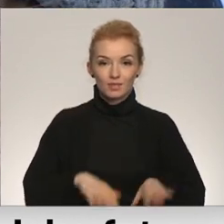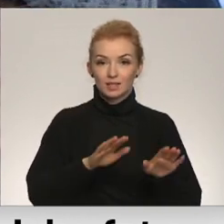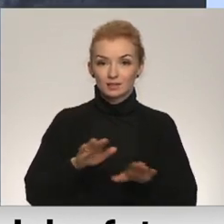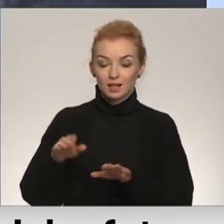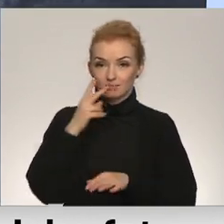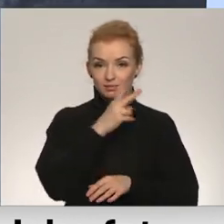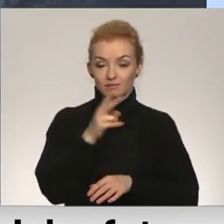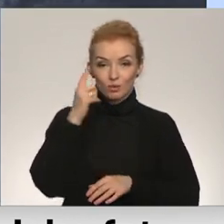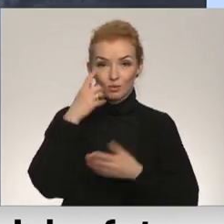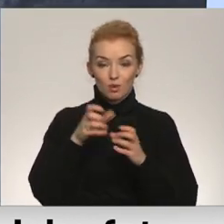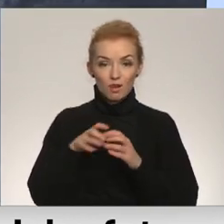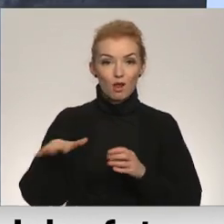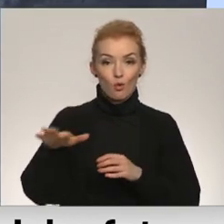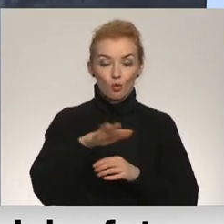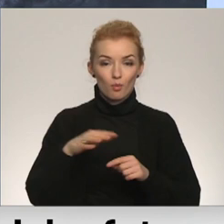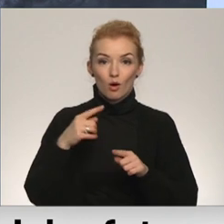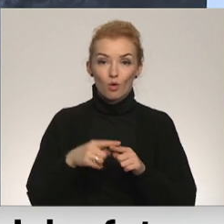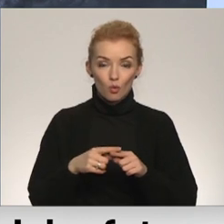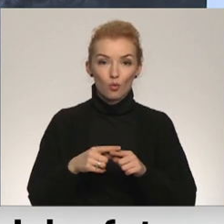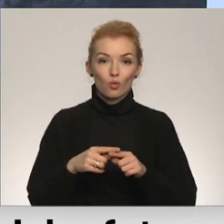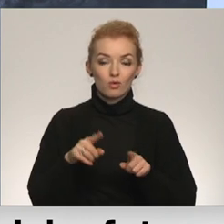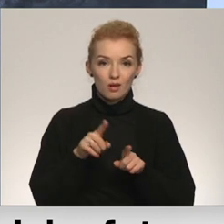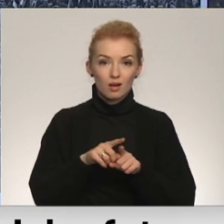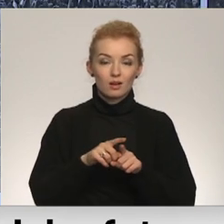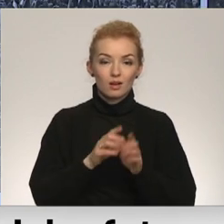skatām Doma laukumā, un šogad barikāžu laiku aicina